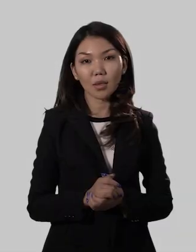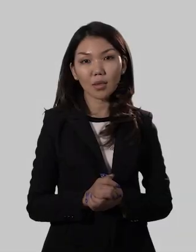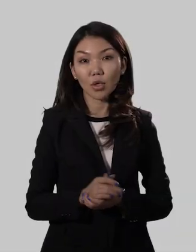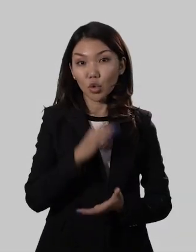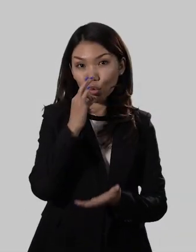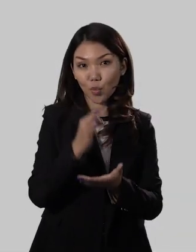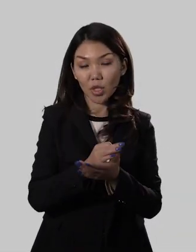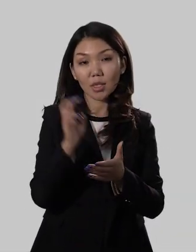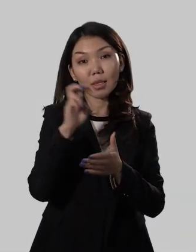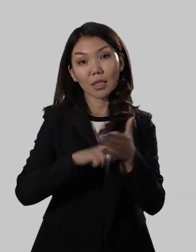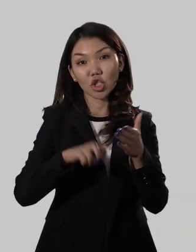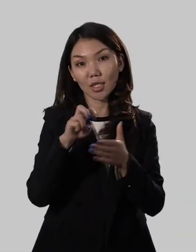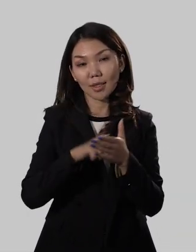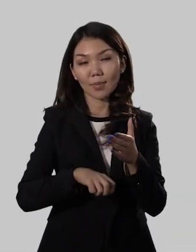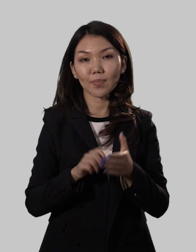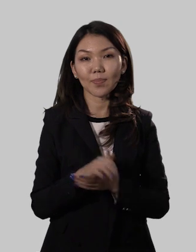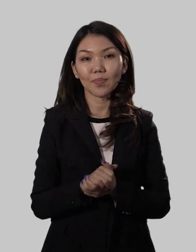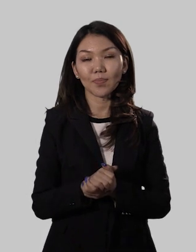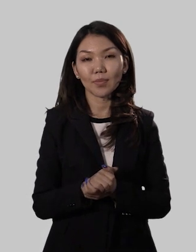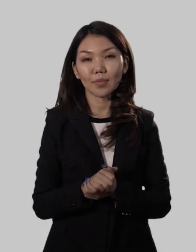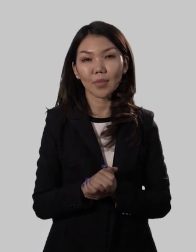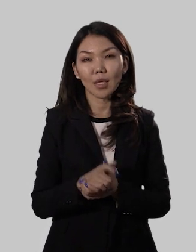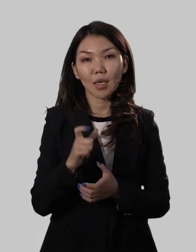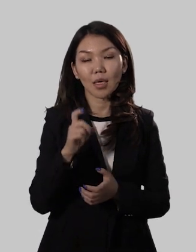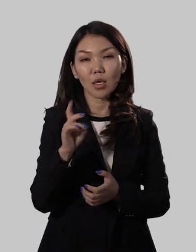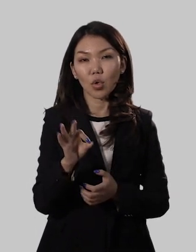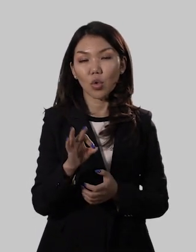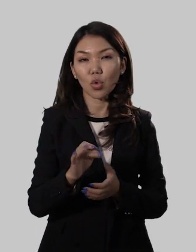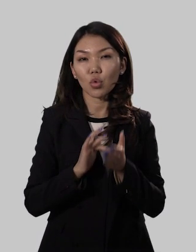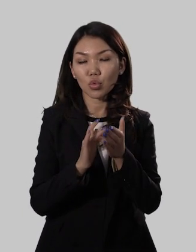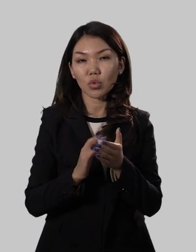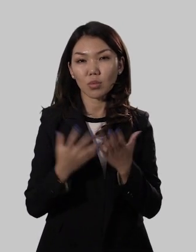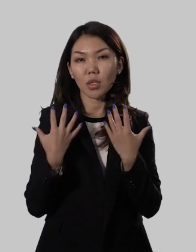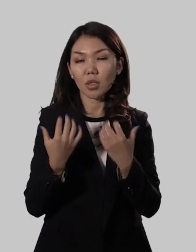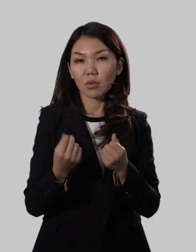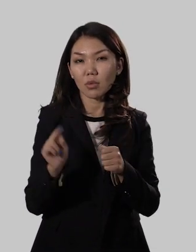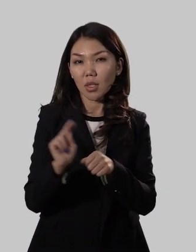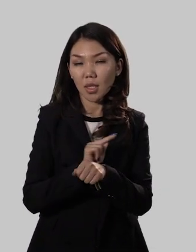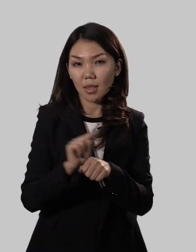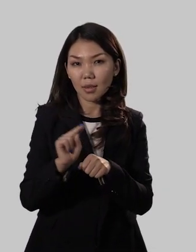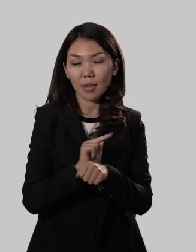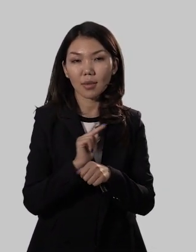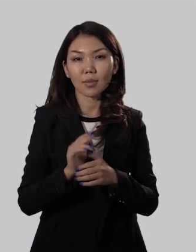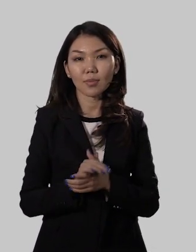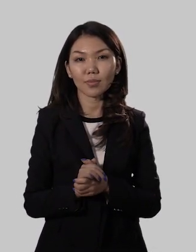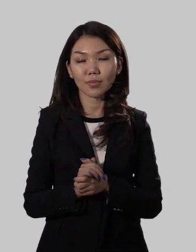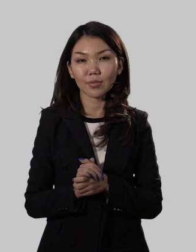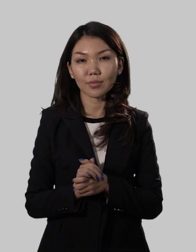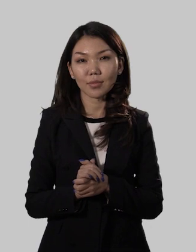Келгиле, жообуңарды текшергиле. Экотуризм ден соолукту калыбына